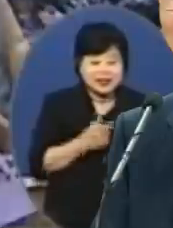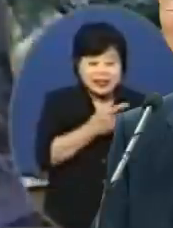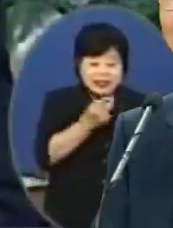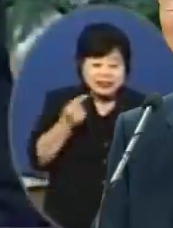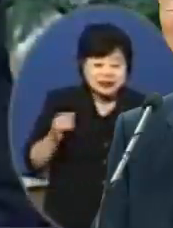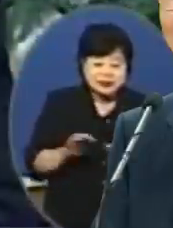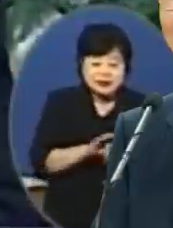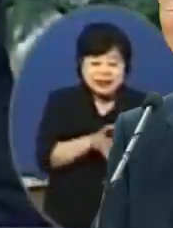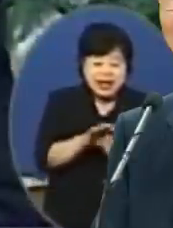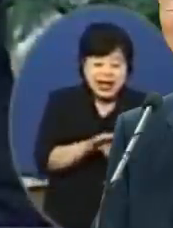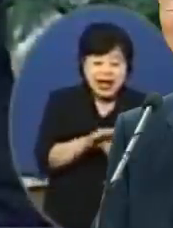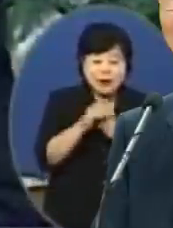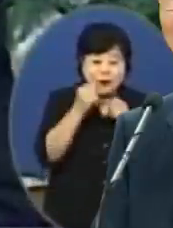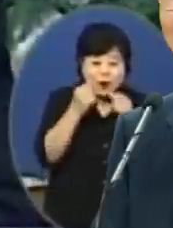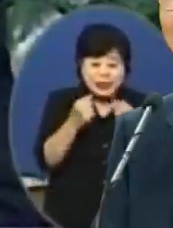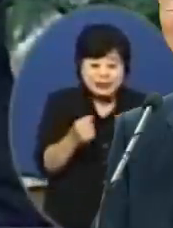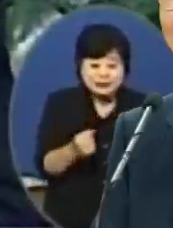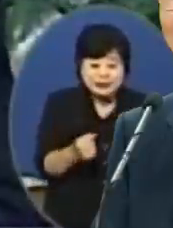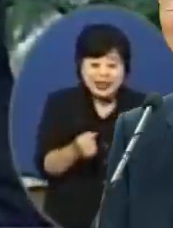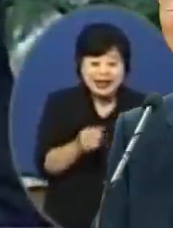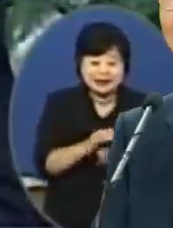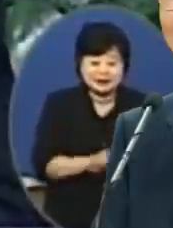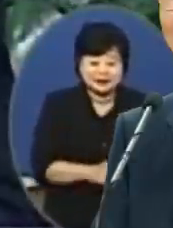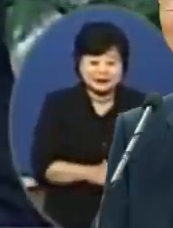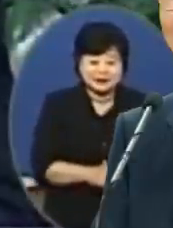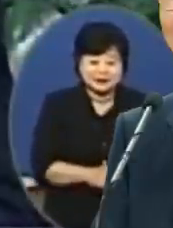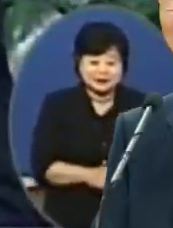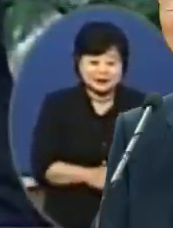이처럼 사랑하고 계십니다.